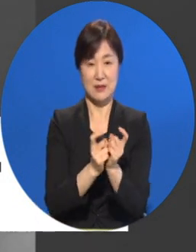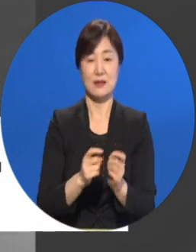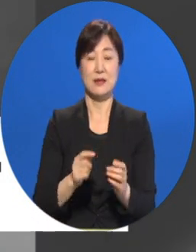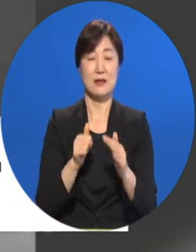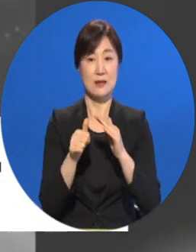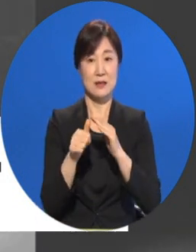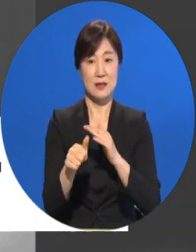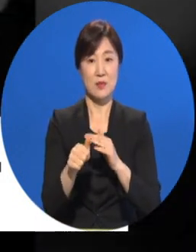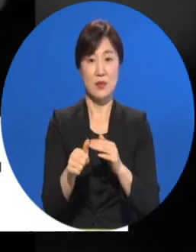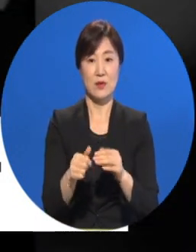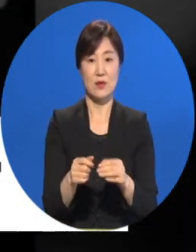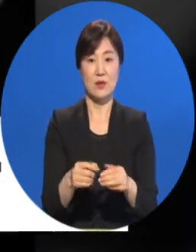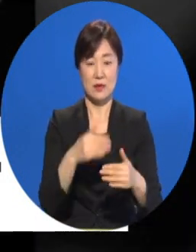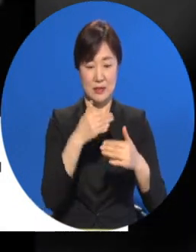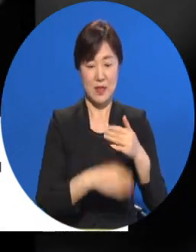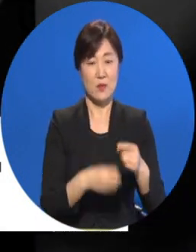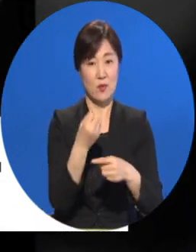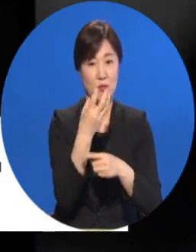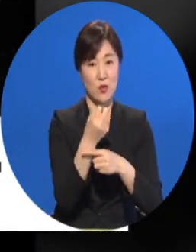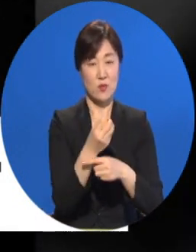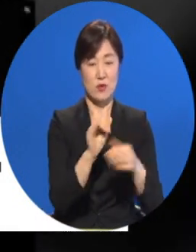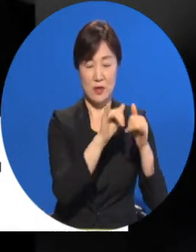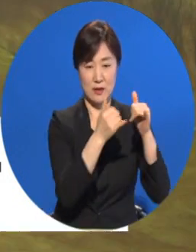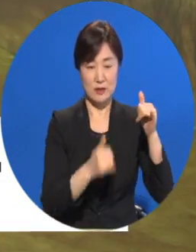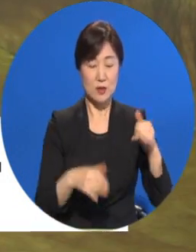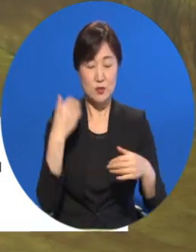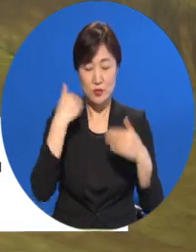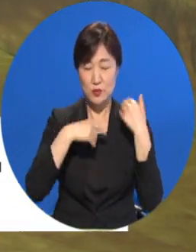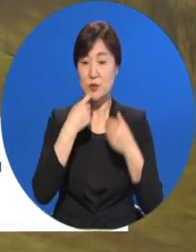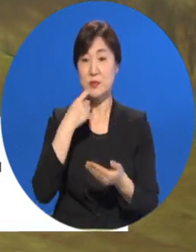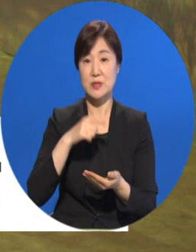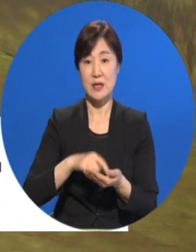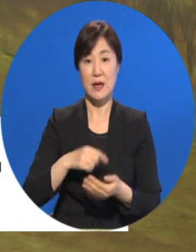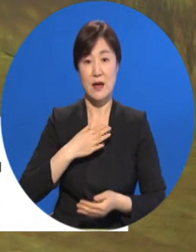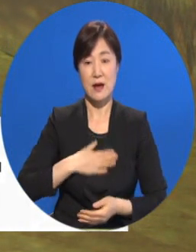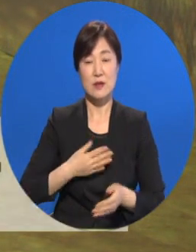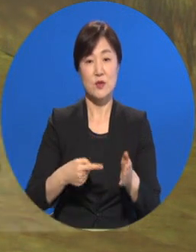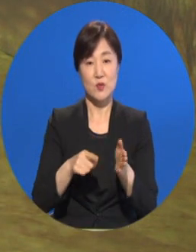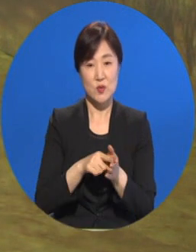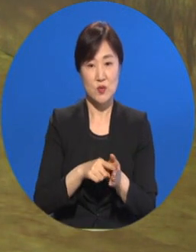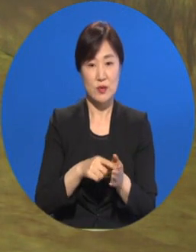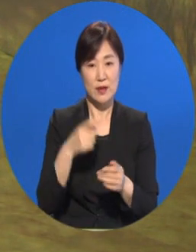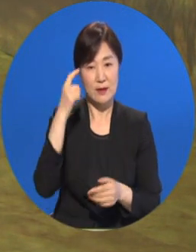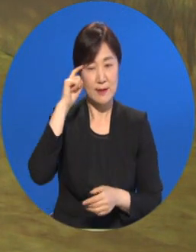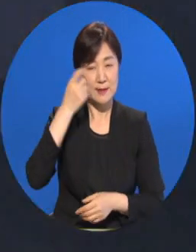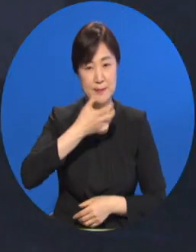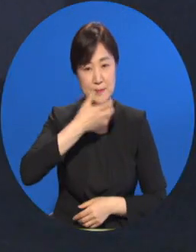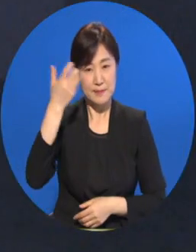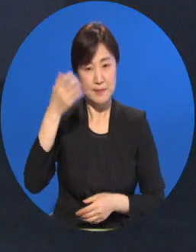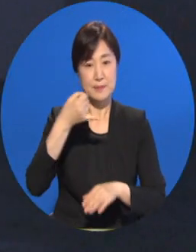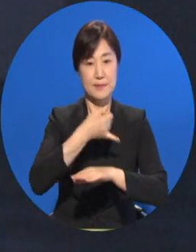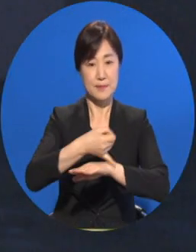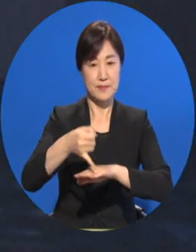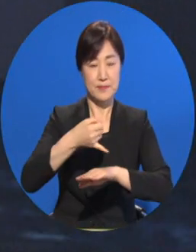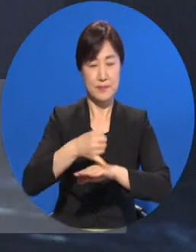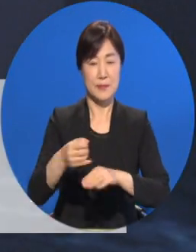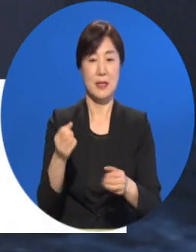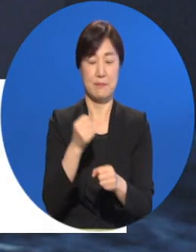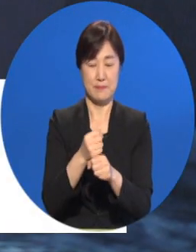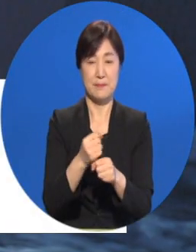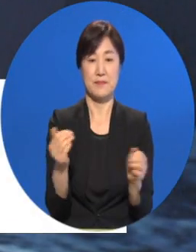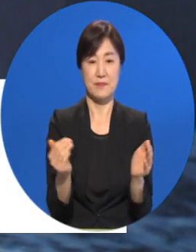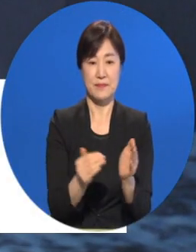소장품인 신안 해저 유물의 역사를 누구나 쉽게 이해할 수 있도록 실감 콘텐츠로 제작했습니다. 신안 해저 문화재라는